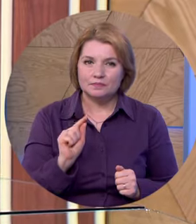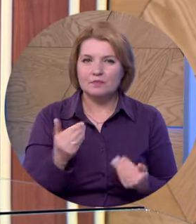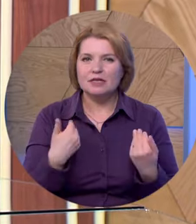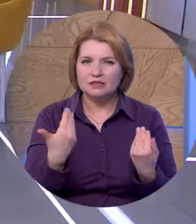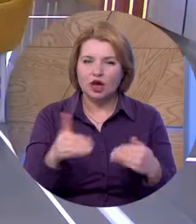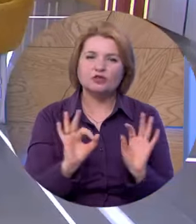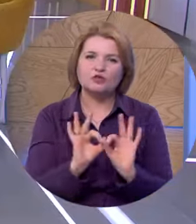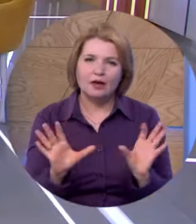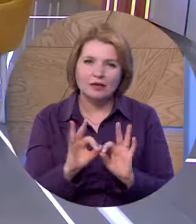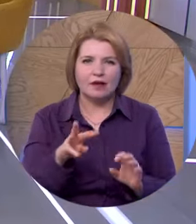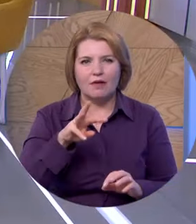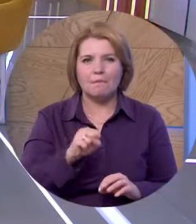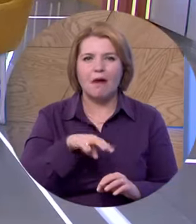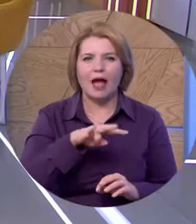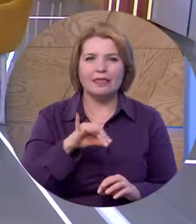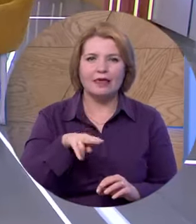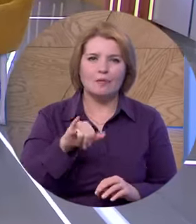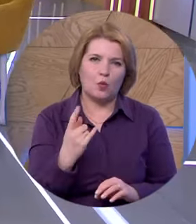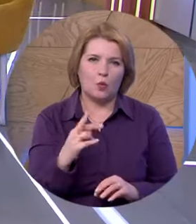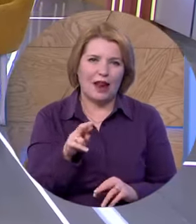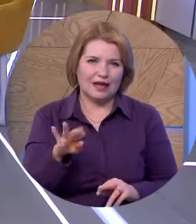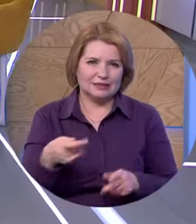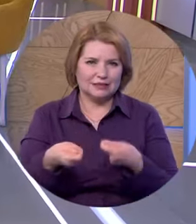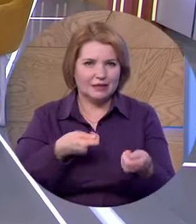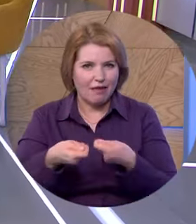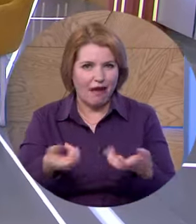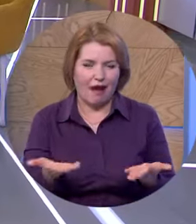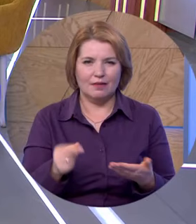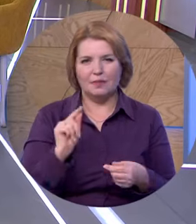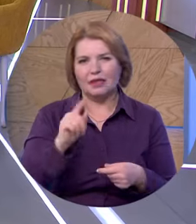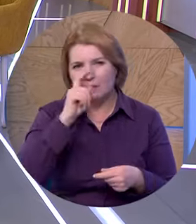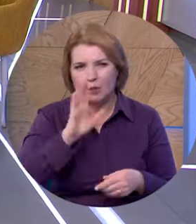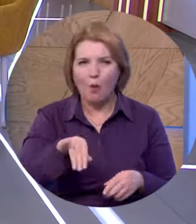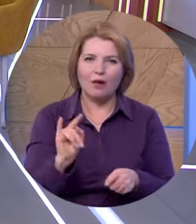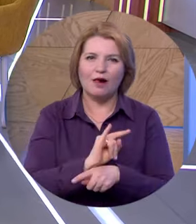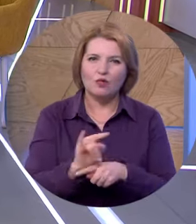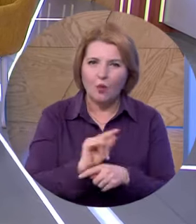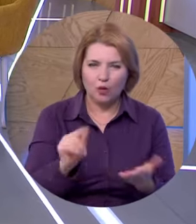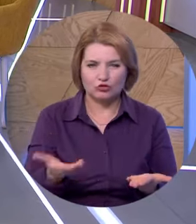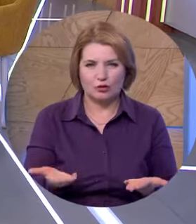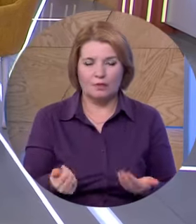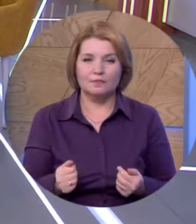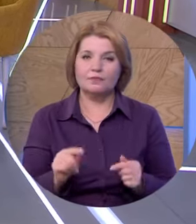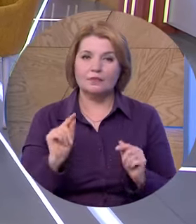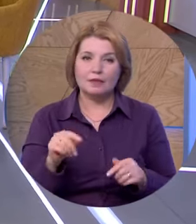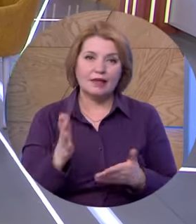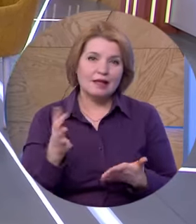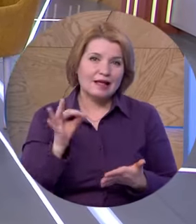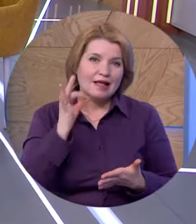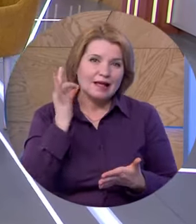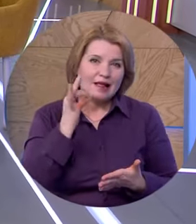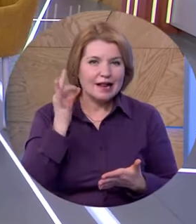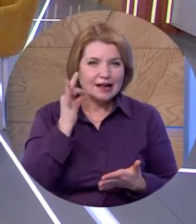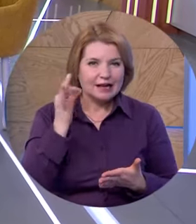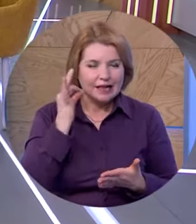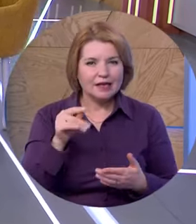распекали эти манипуляции, говорили, какие они плохие, ложь там и все-все-все, и лесть. Ну, нет, вот лесть, кстати, вот, кстати, это слово. Лесть-то вроде бы